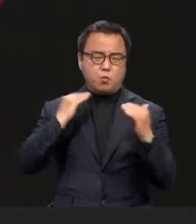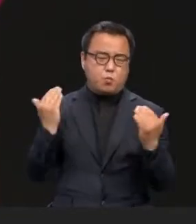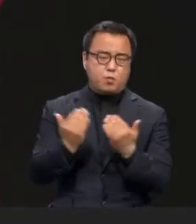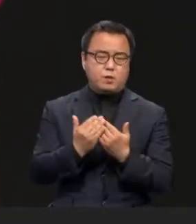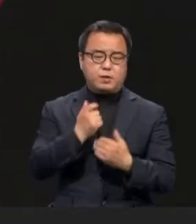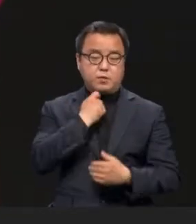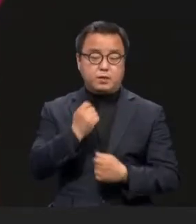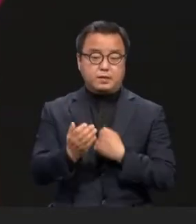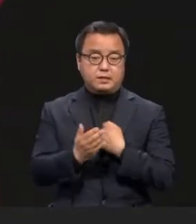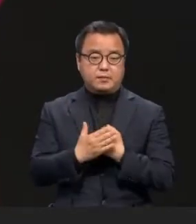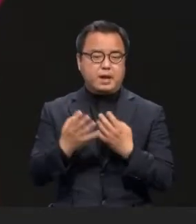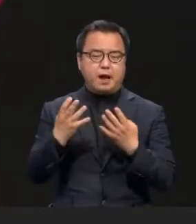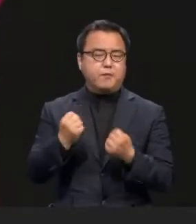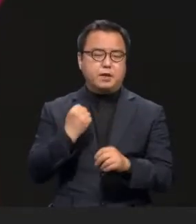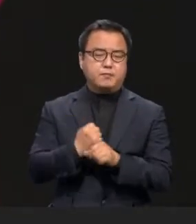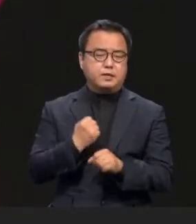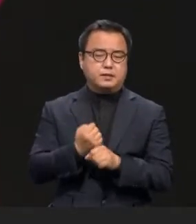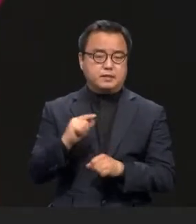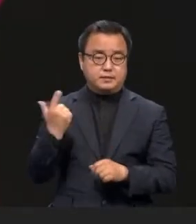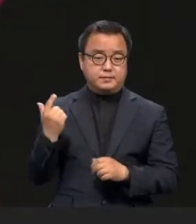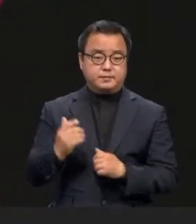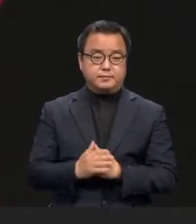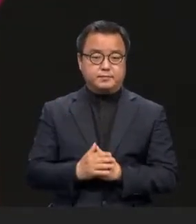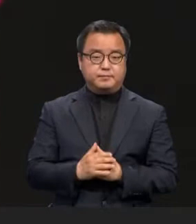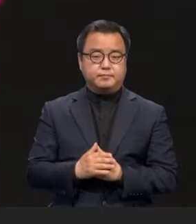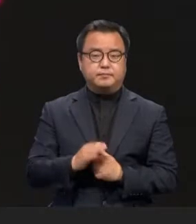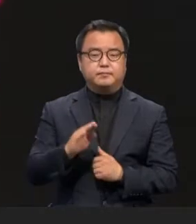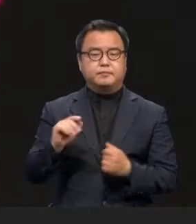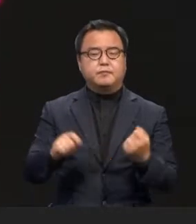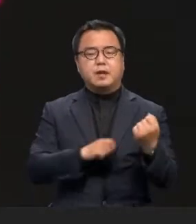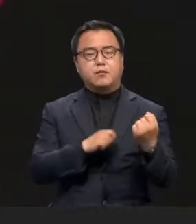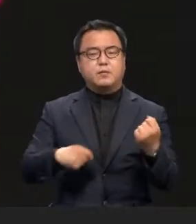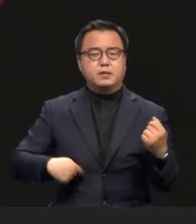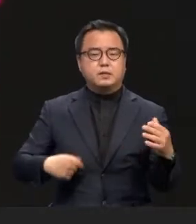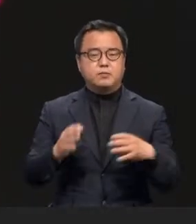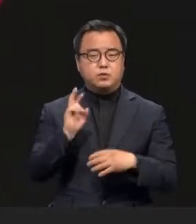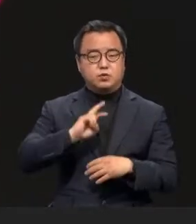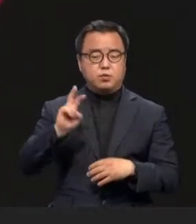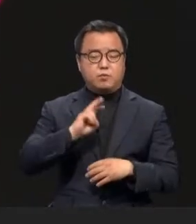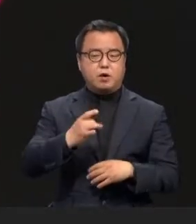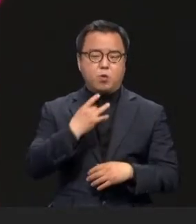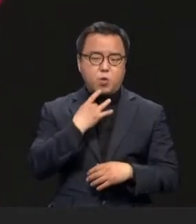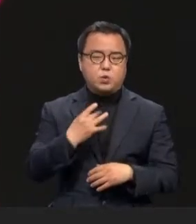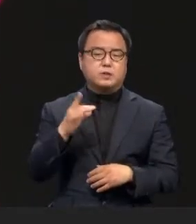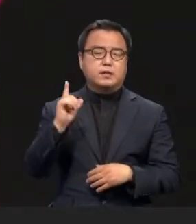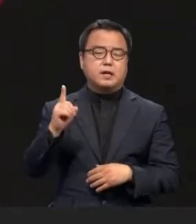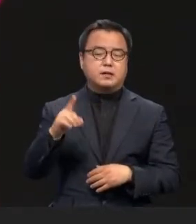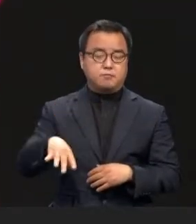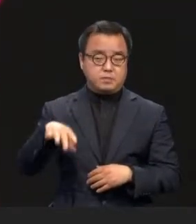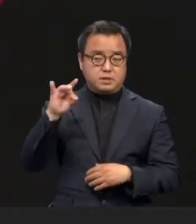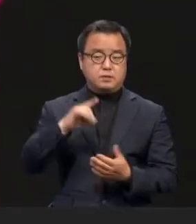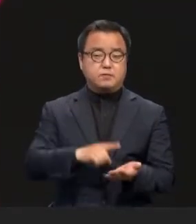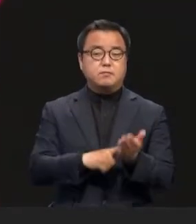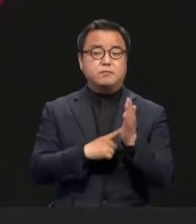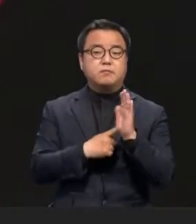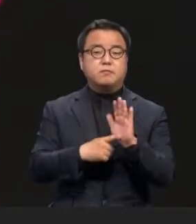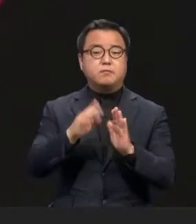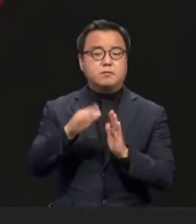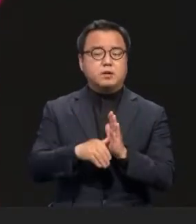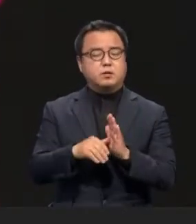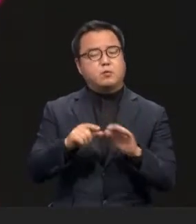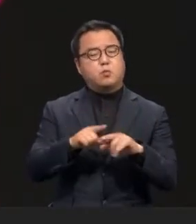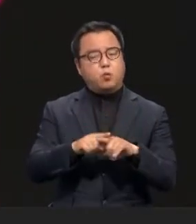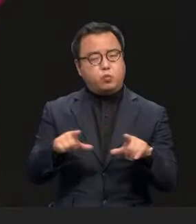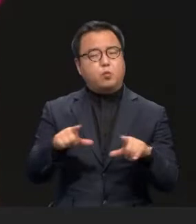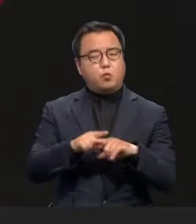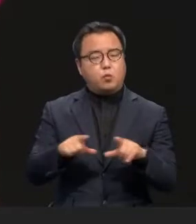의외로 다작을 하지 않았습니다. 바이올린 협주곡도 딱 한 곡 작곡을 했고요. 이 곡은 초연 당시에는 무난한 평을